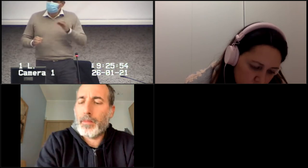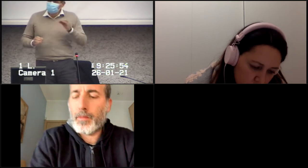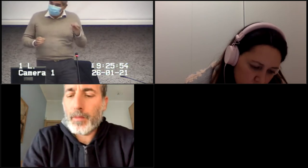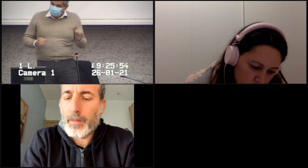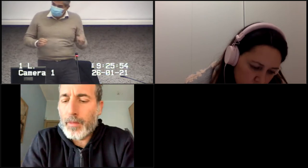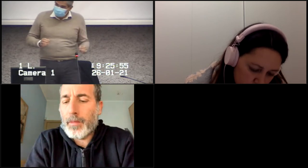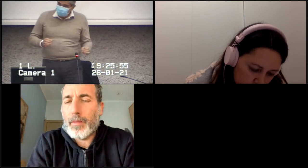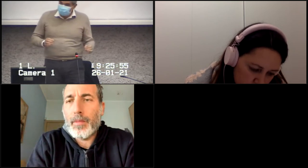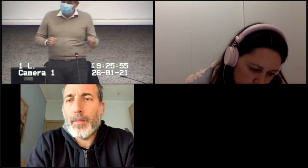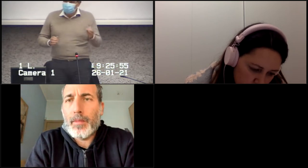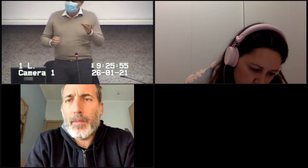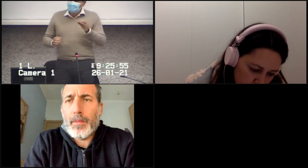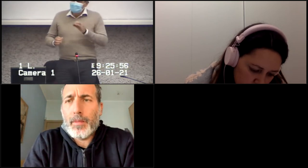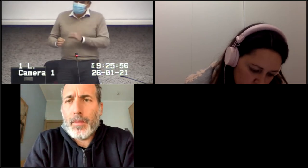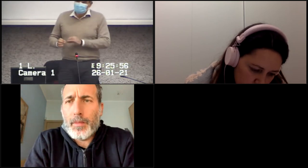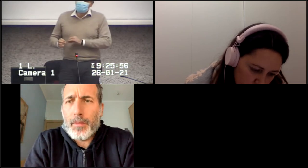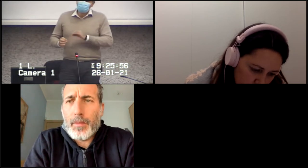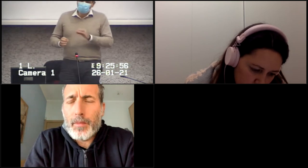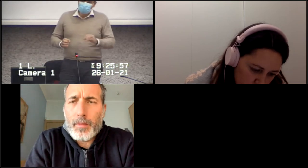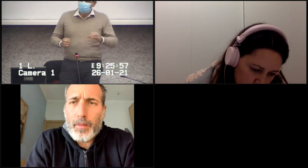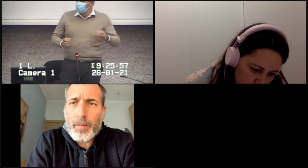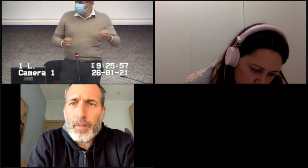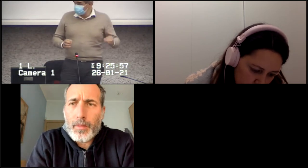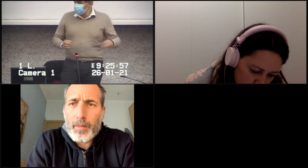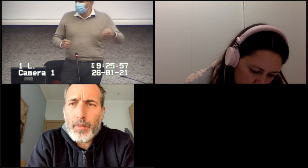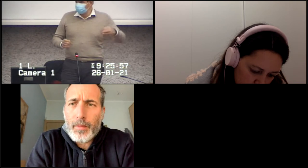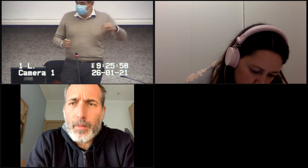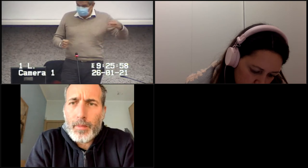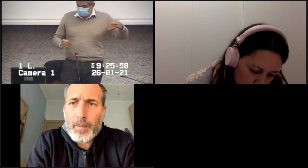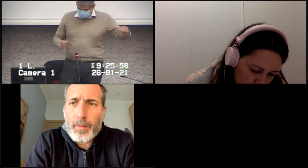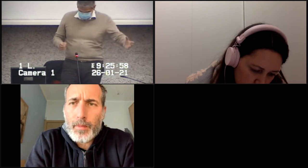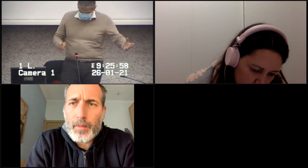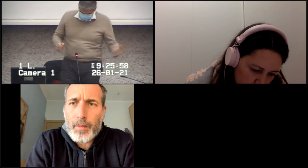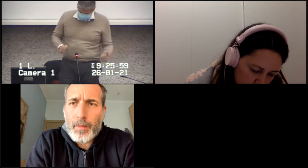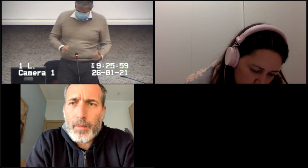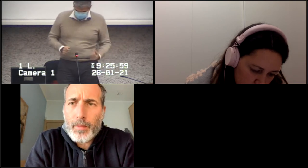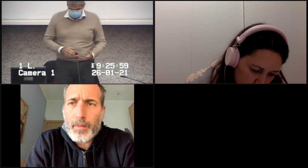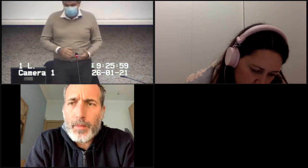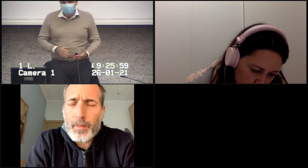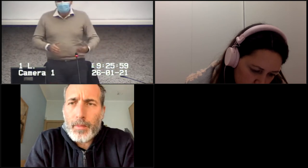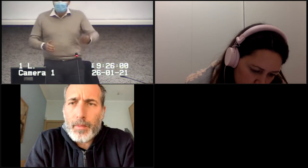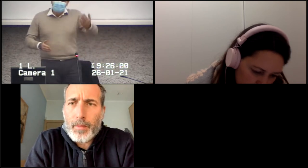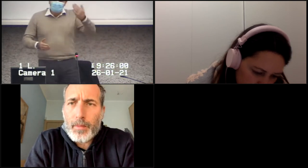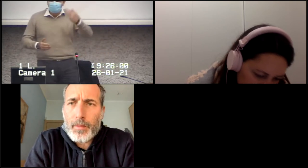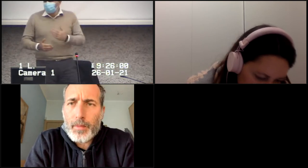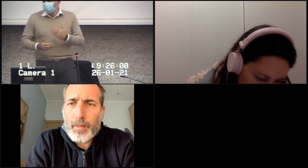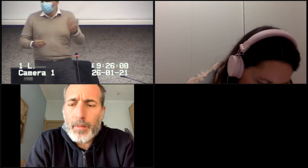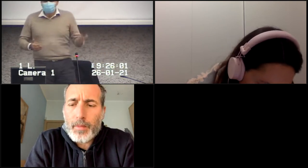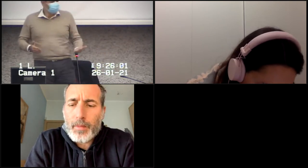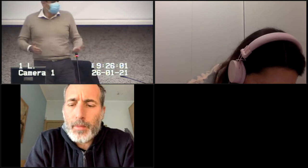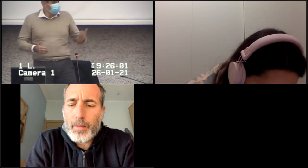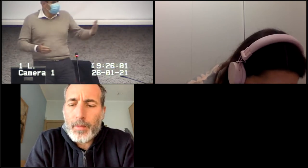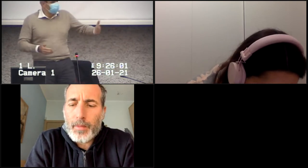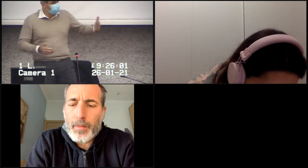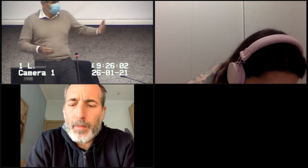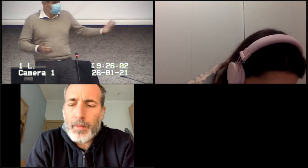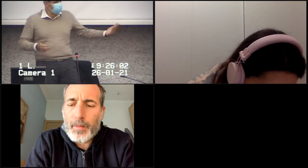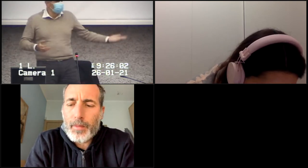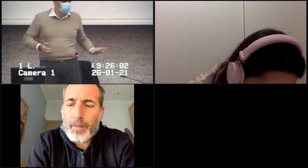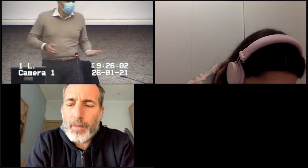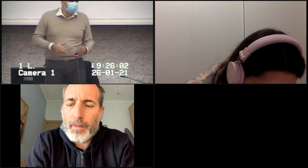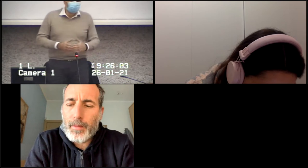sugli scontistica degli oneri di costruzione o del contributo di costruzione. La premessa che bisogna fare per